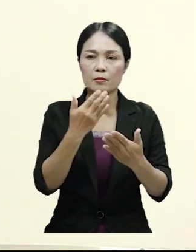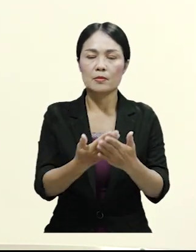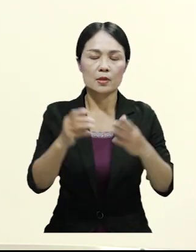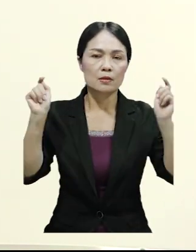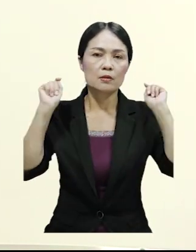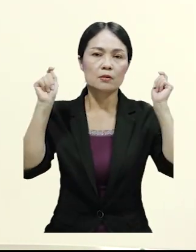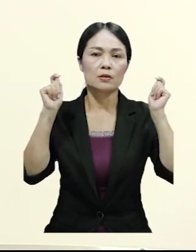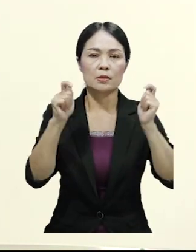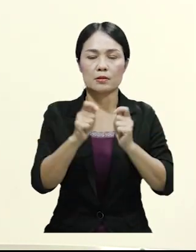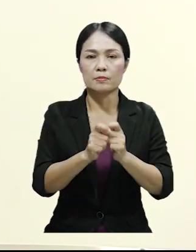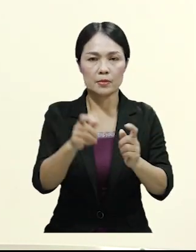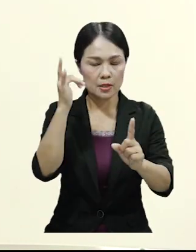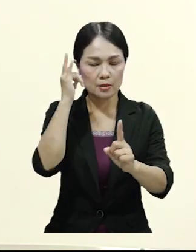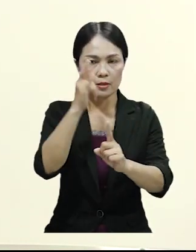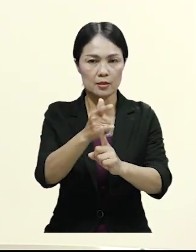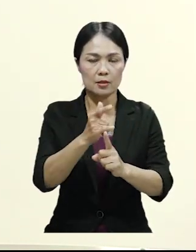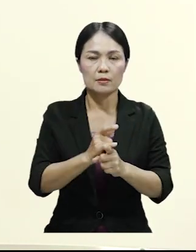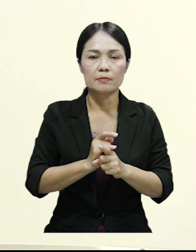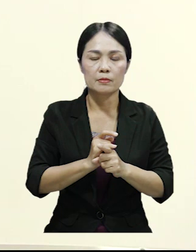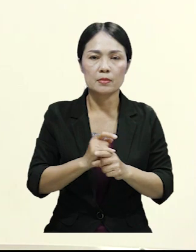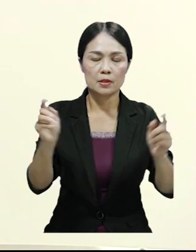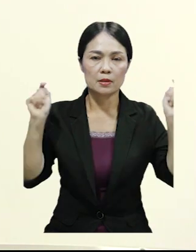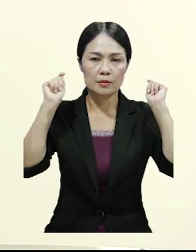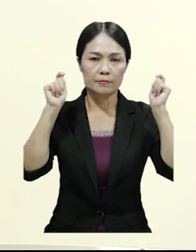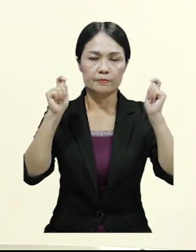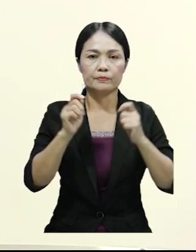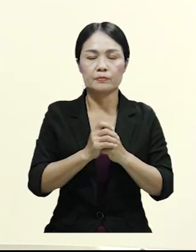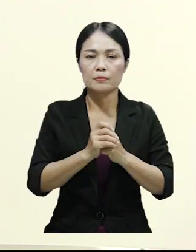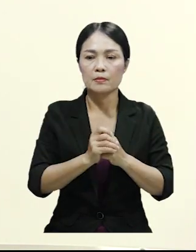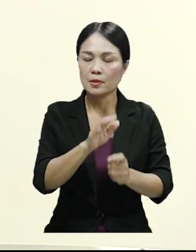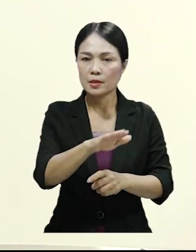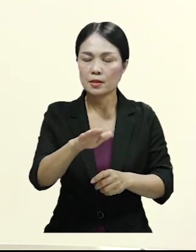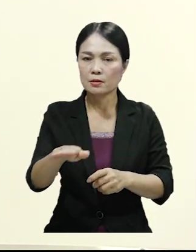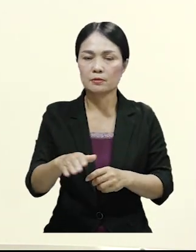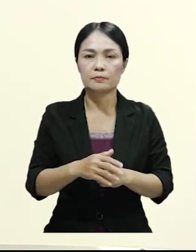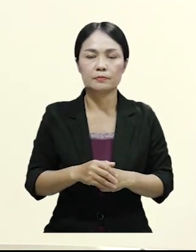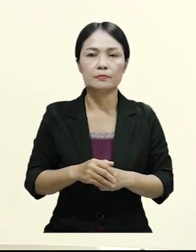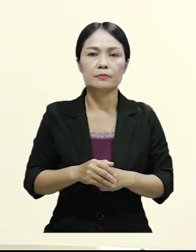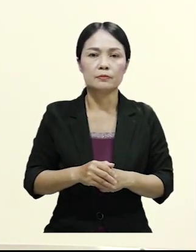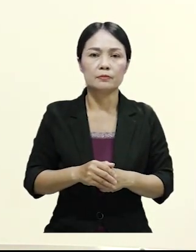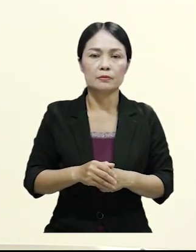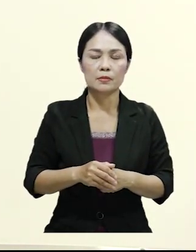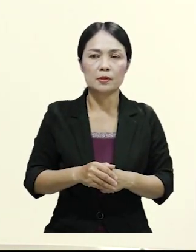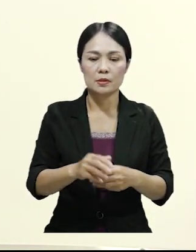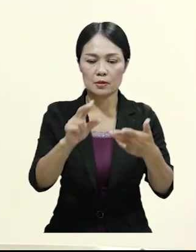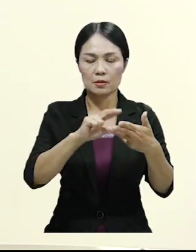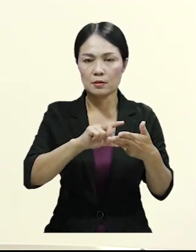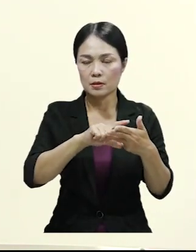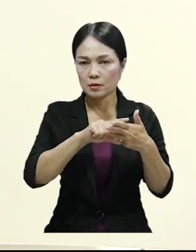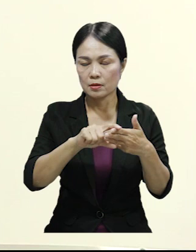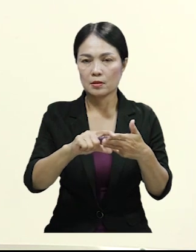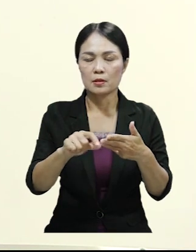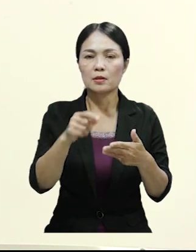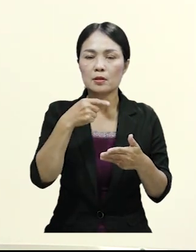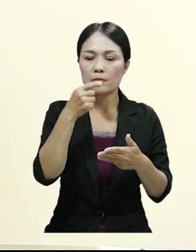បន់និងគោលបំណងនៃការធ្វើបន់ចឹងឯងកូនបាទហើយដល់ពេលតួសេចក្តីយើងនិយាយចំណុចអី